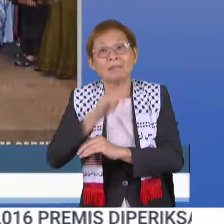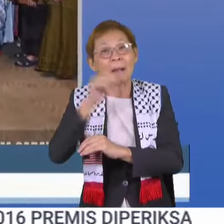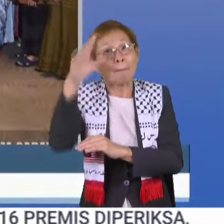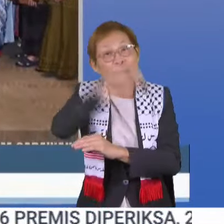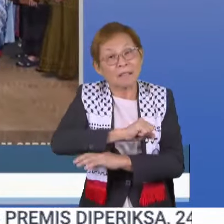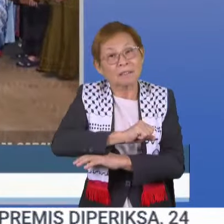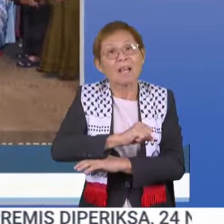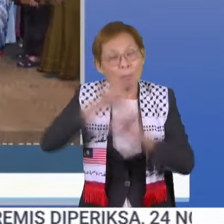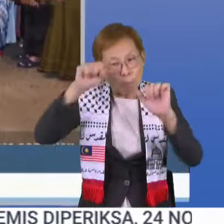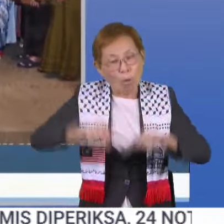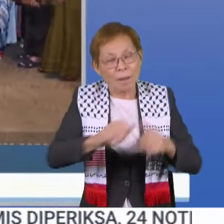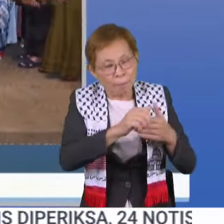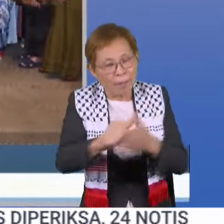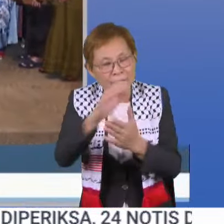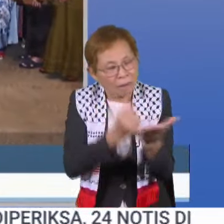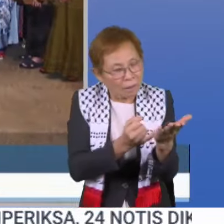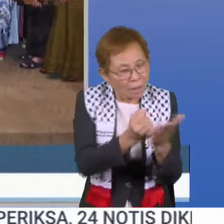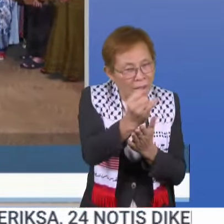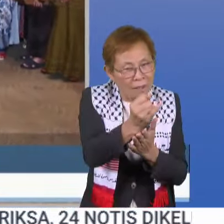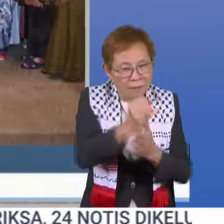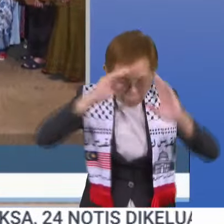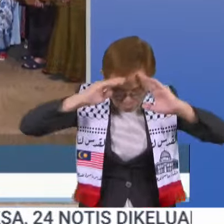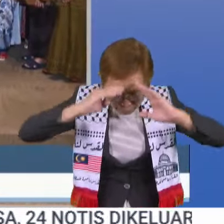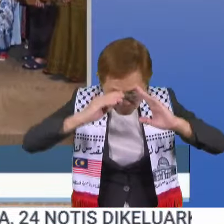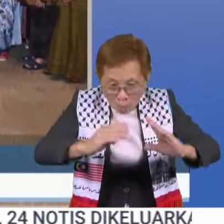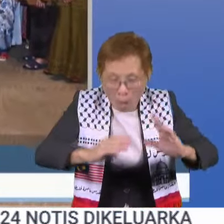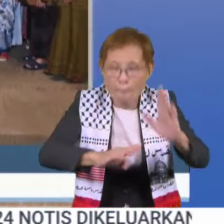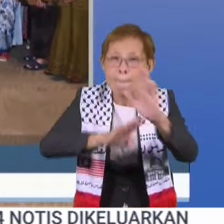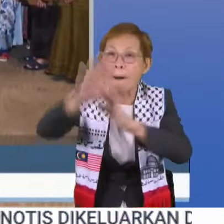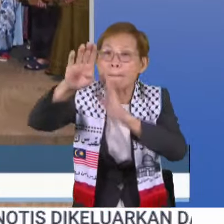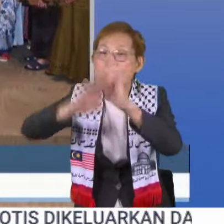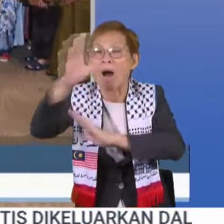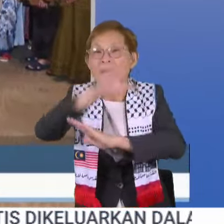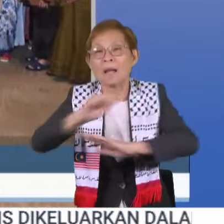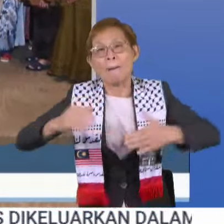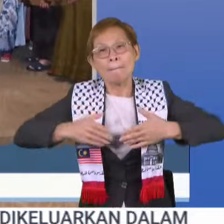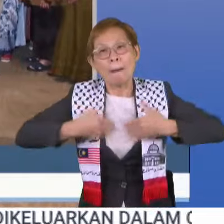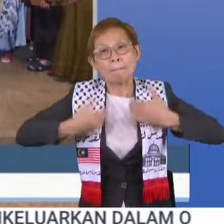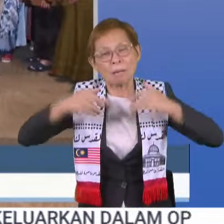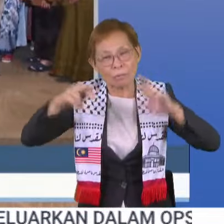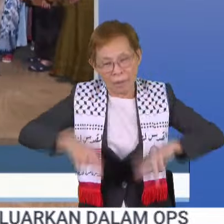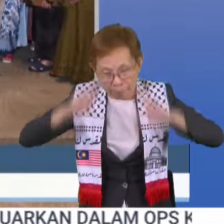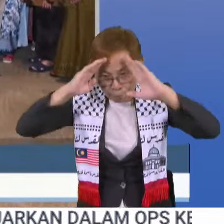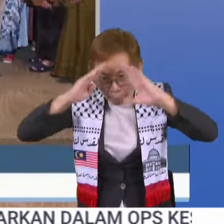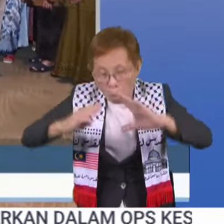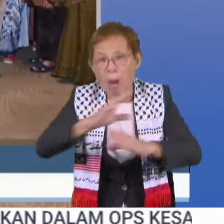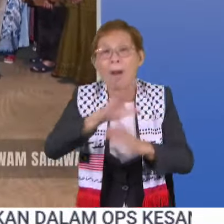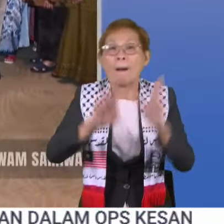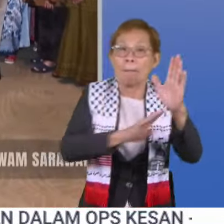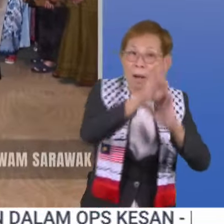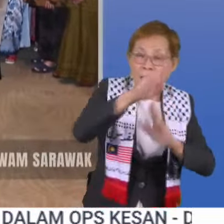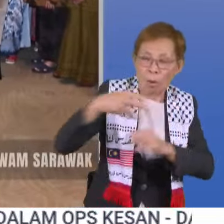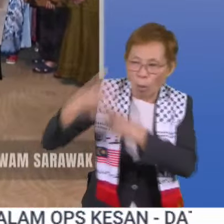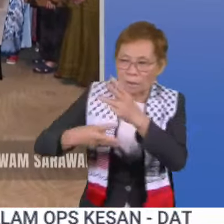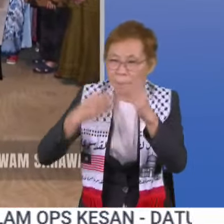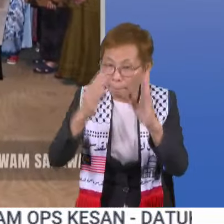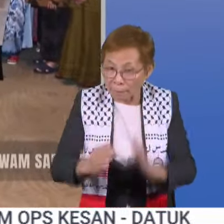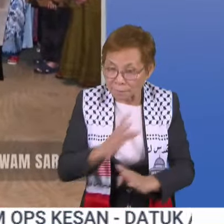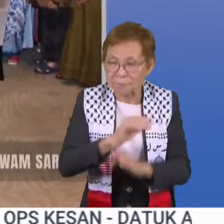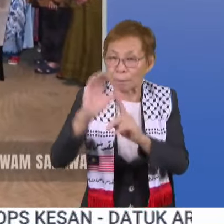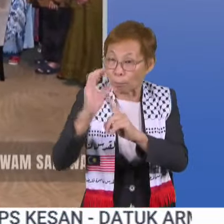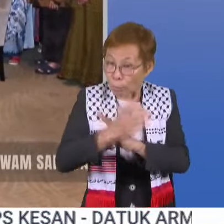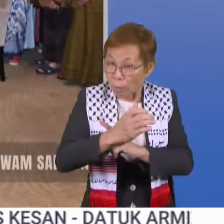memimpin dengan tulus ikhlas dan mikan kepada pembangunan dan kesejahteraan rakyat ini termasuk pembangunan warisan bangsa dan